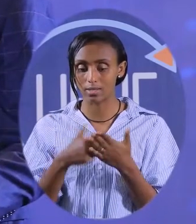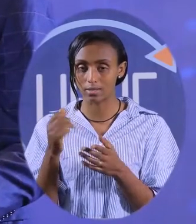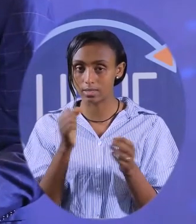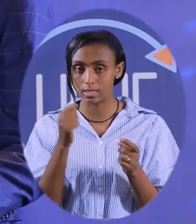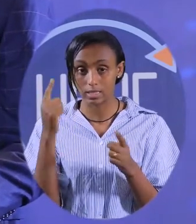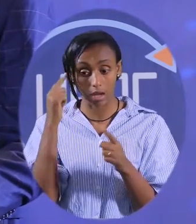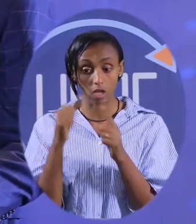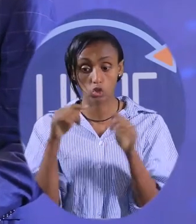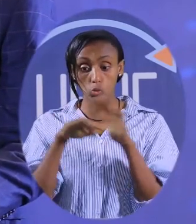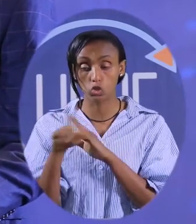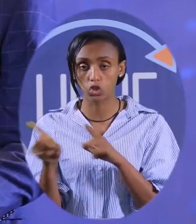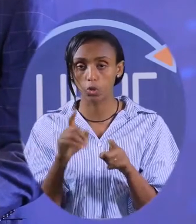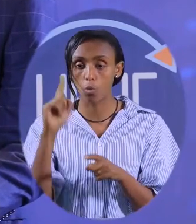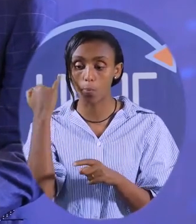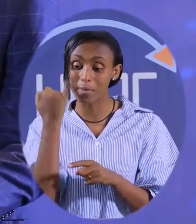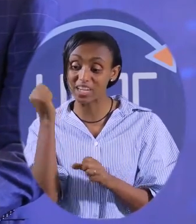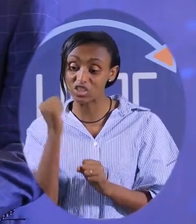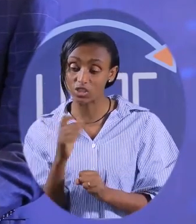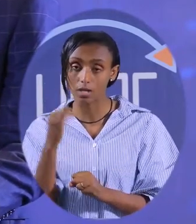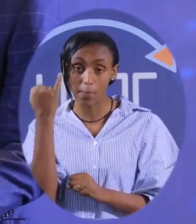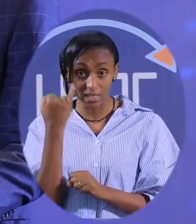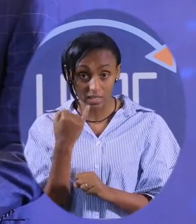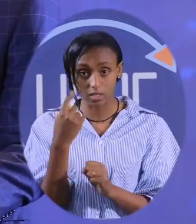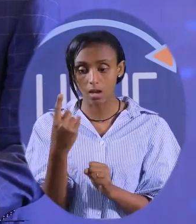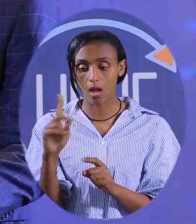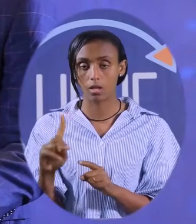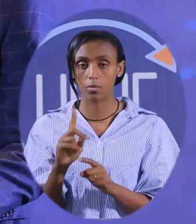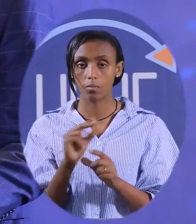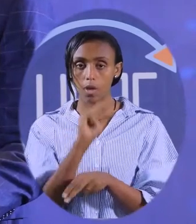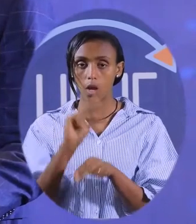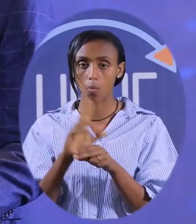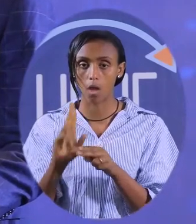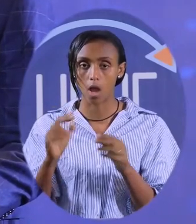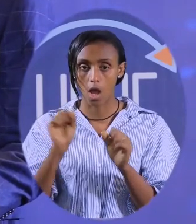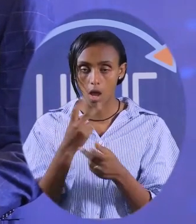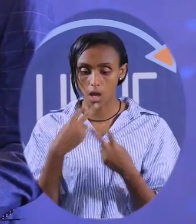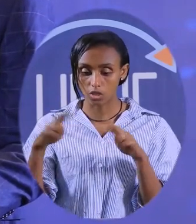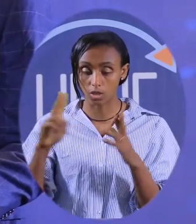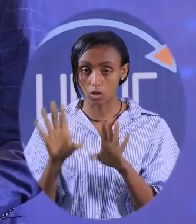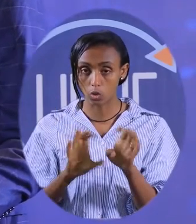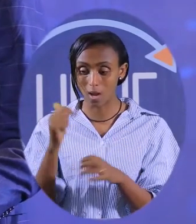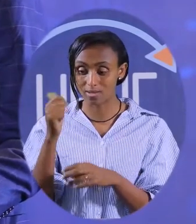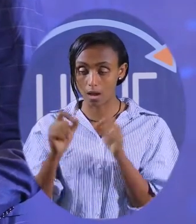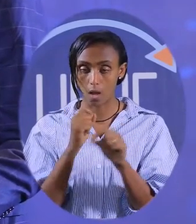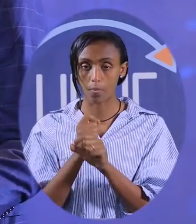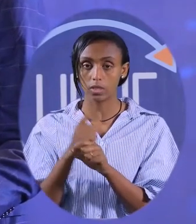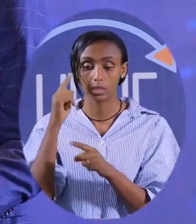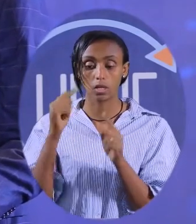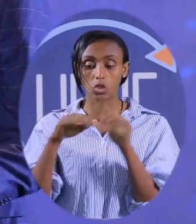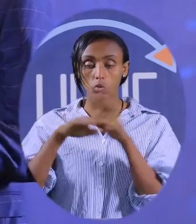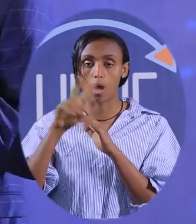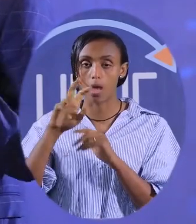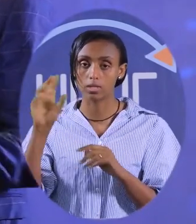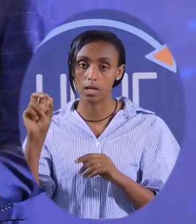የስትራቴጂ ውስጥም ደግሞ መቀንጨርንና መቀጨጭን እንደ አንድ ብሔራዊ አጀንዳ አድርጎ መንግስት በ10 ዓመት ስትራቴጂ ውስጥም እስከ